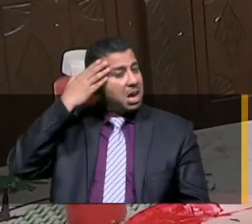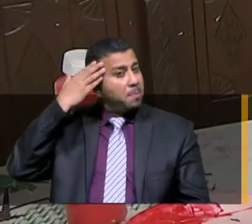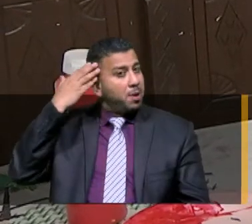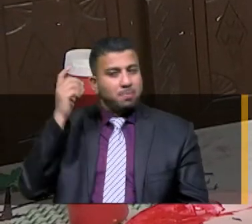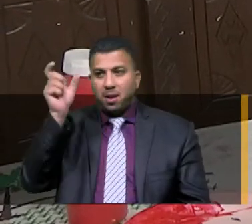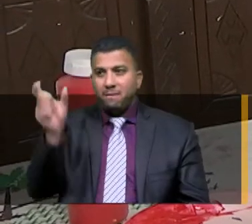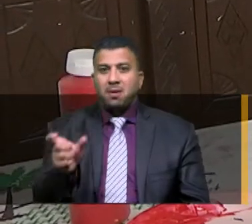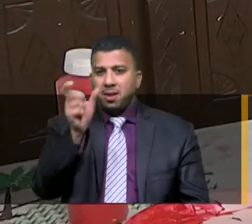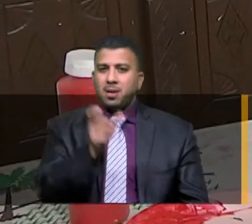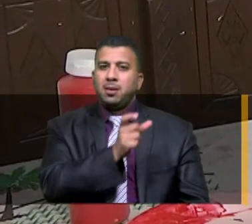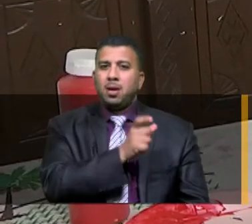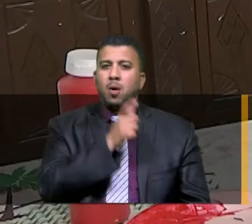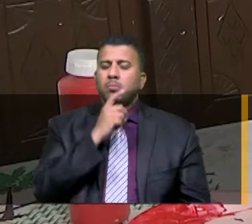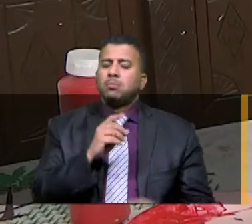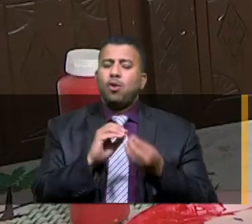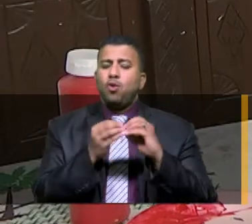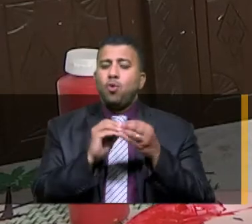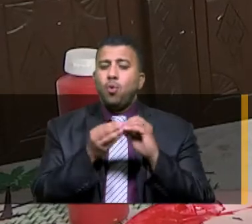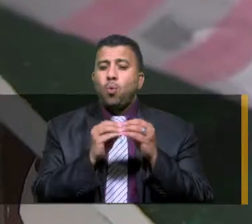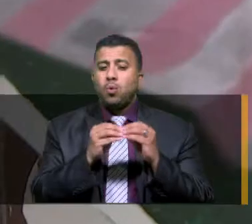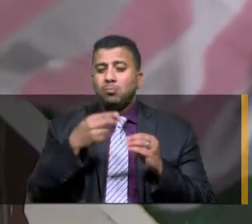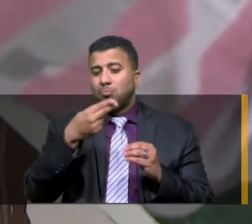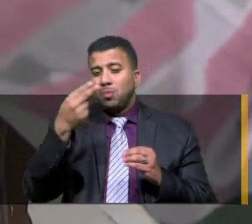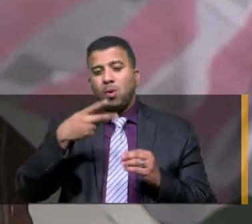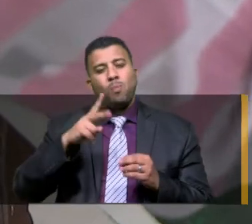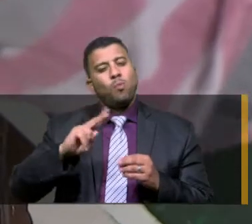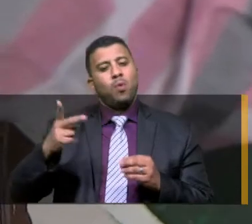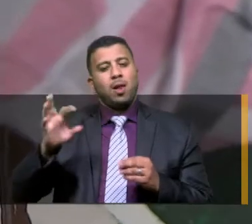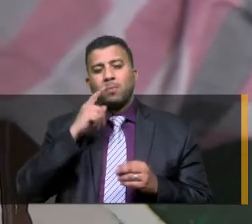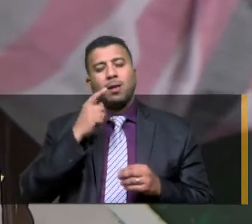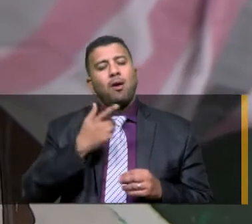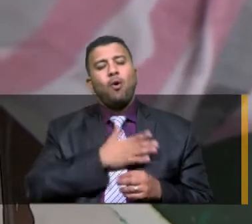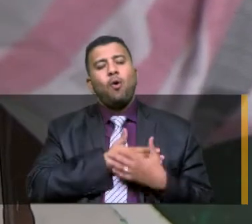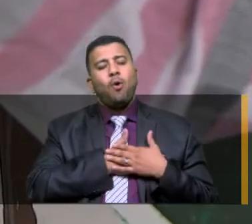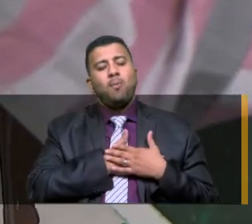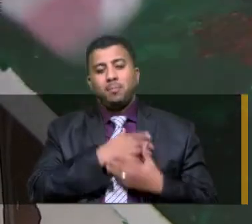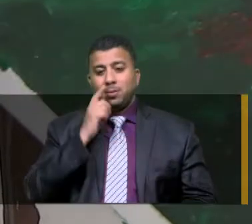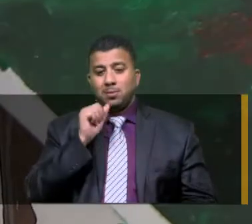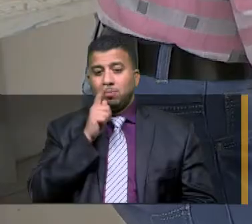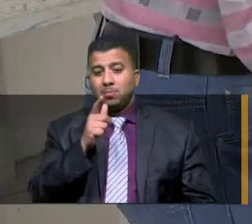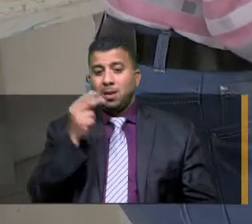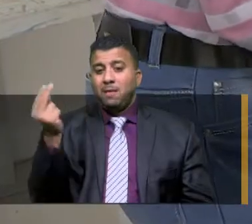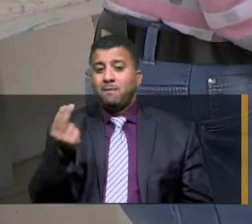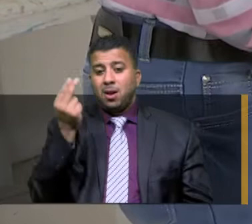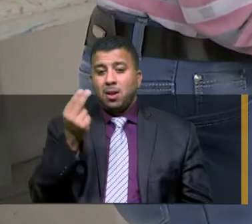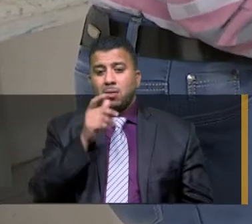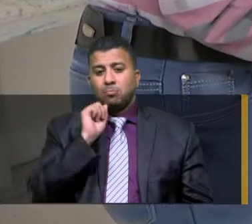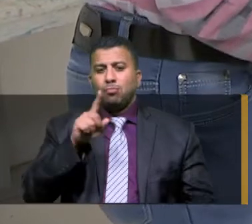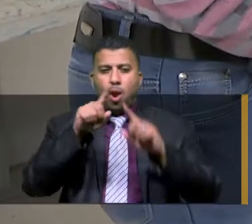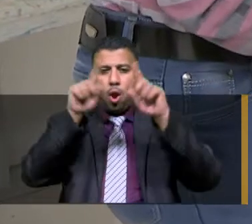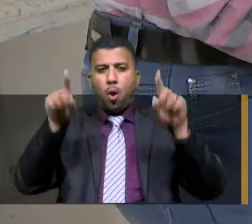الفنانين. دائما للون طريقة مختلفة للتعبير عن الحب، فهكذا عبر الفنانون